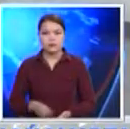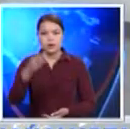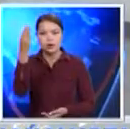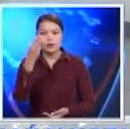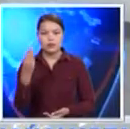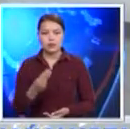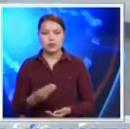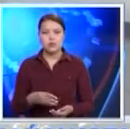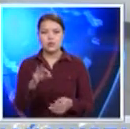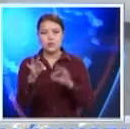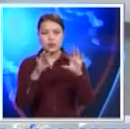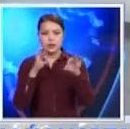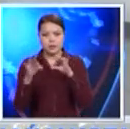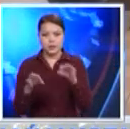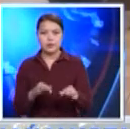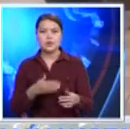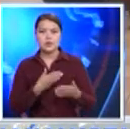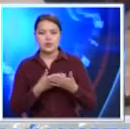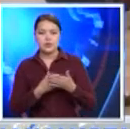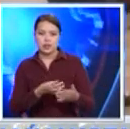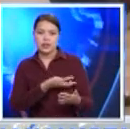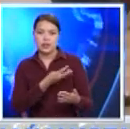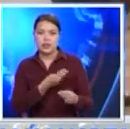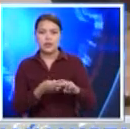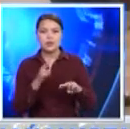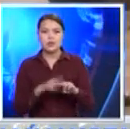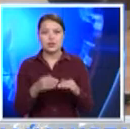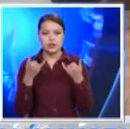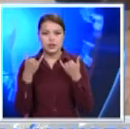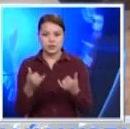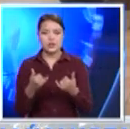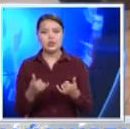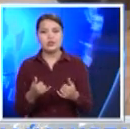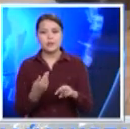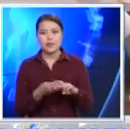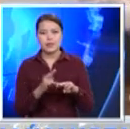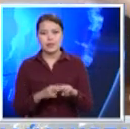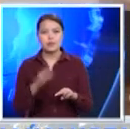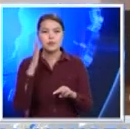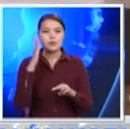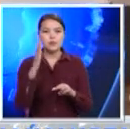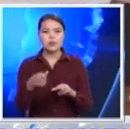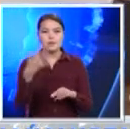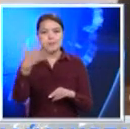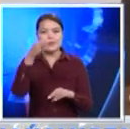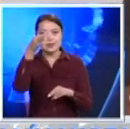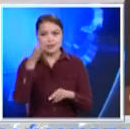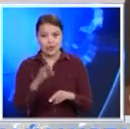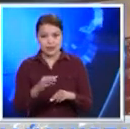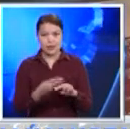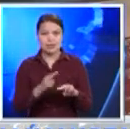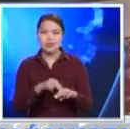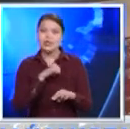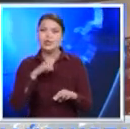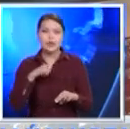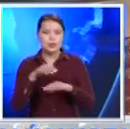Маңғыстауда сайлаушылардың белсенділігі артып келеді. Аймақтық сайлау комиссиясының мәліметіне сүйенсе, қазірге дейін сайлаушылардың 50% өз таңдауын